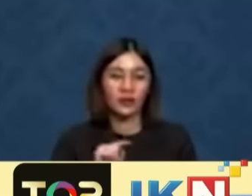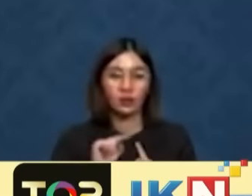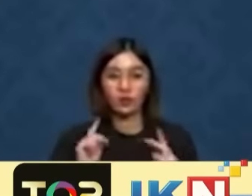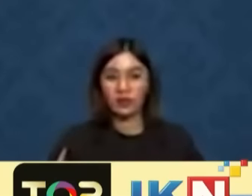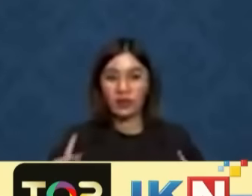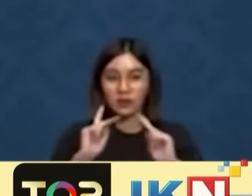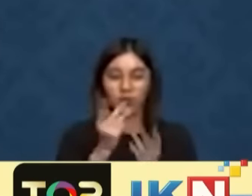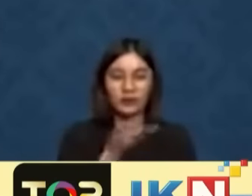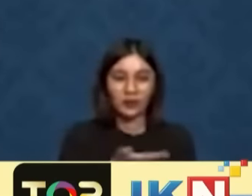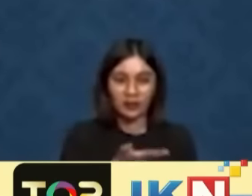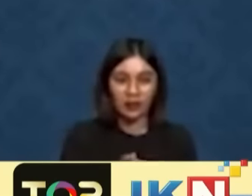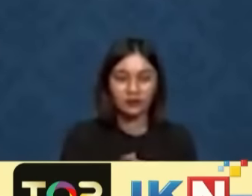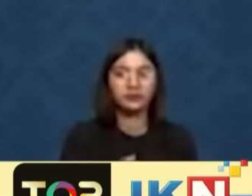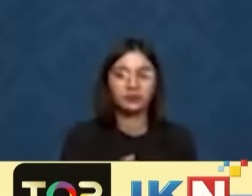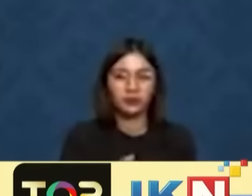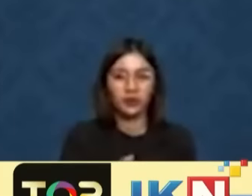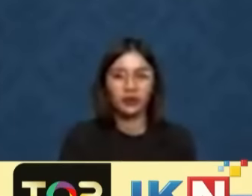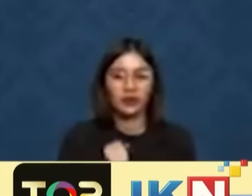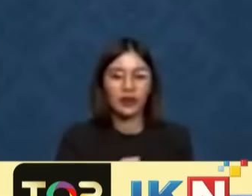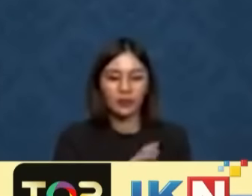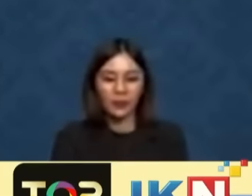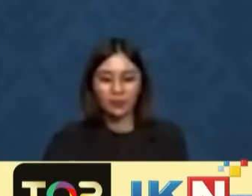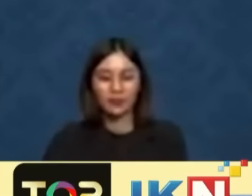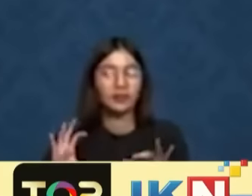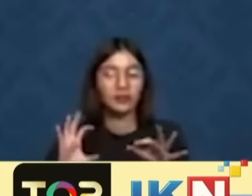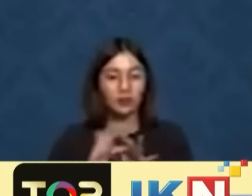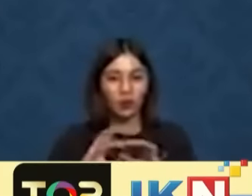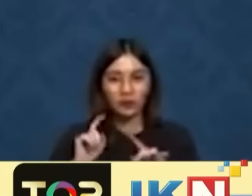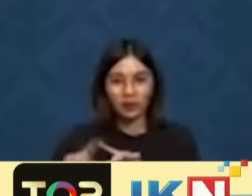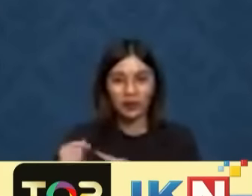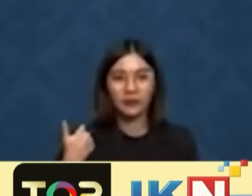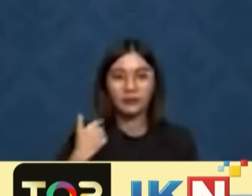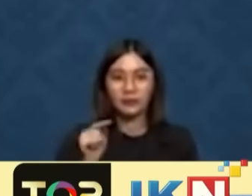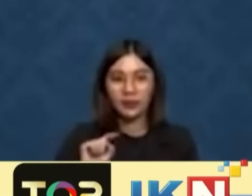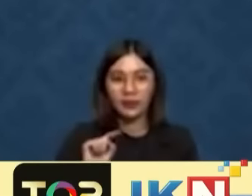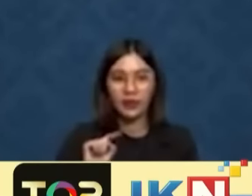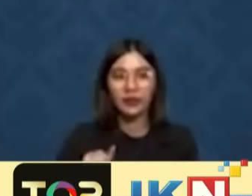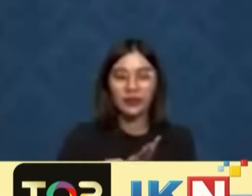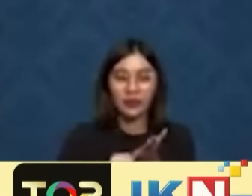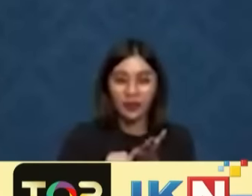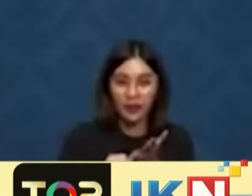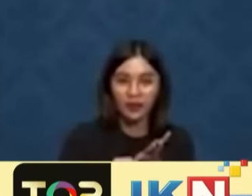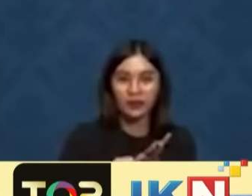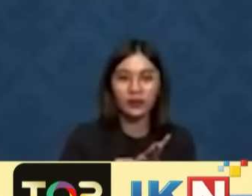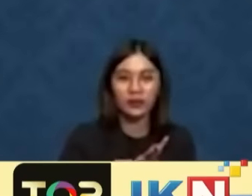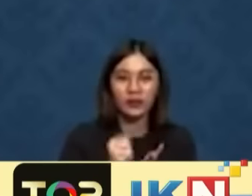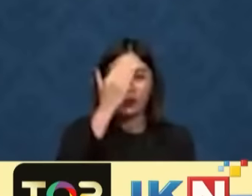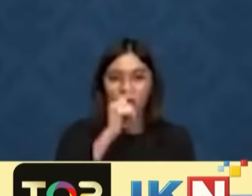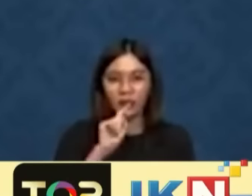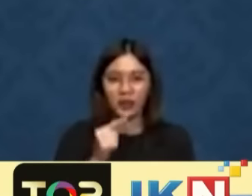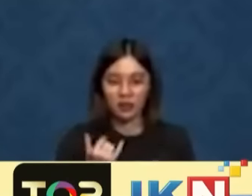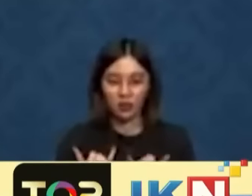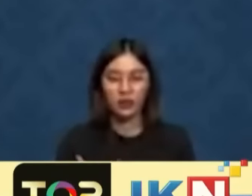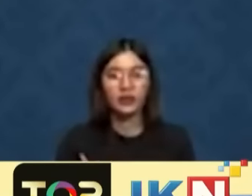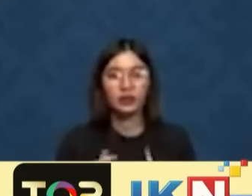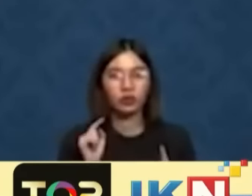คลังและก็หน่วยงานที่เกี่ยวข้องเนี่ยได้มีการปรับปรุงนะครับเนื่องจากว่าวันนี้เนี่ยสถ